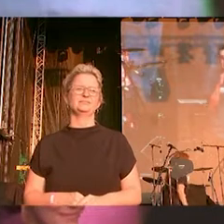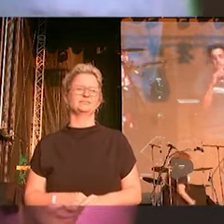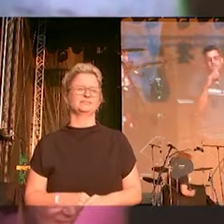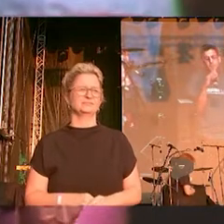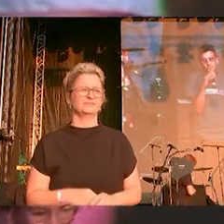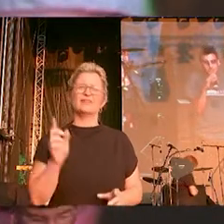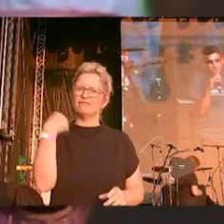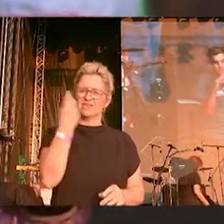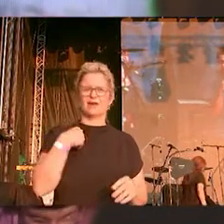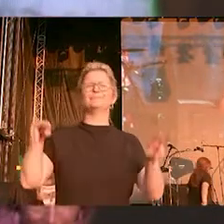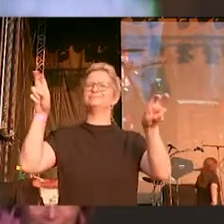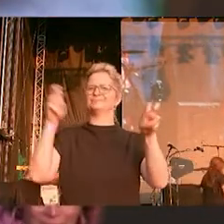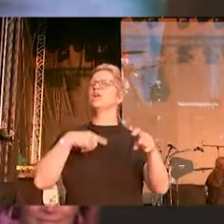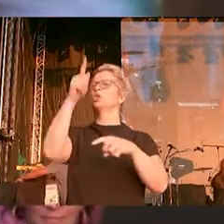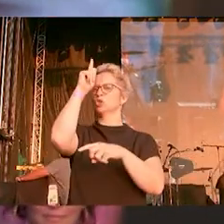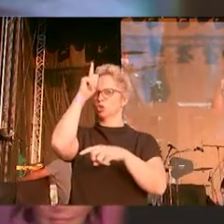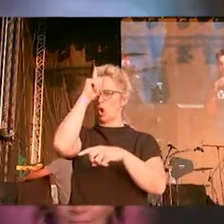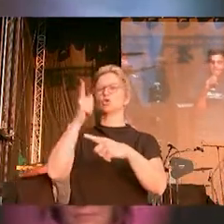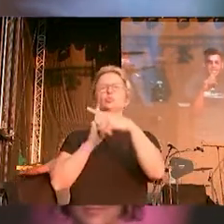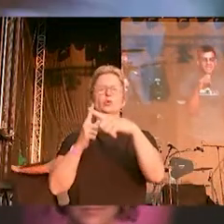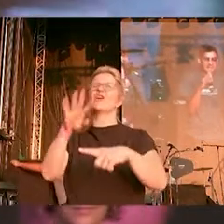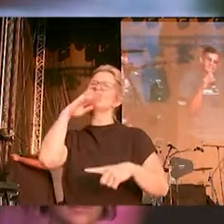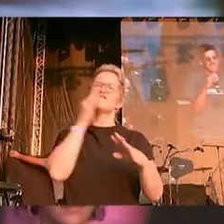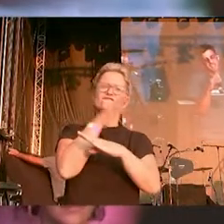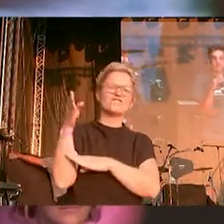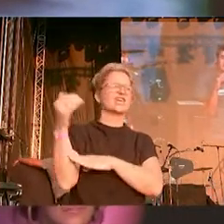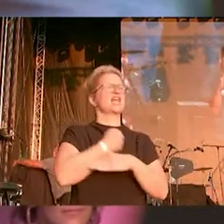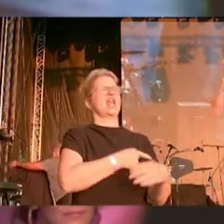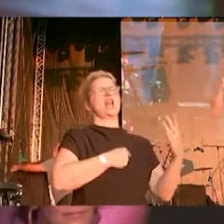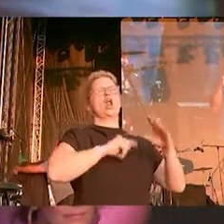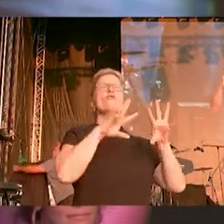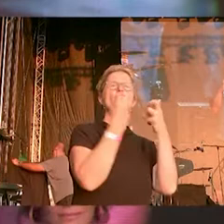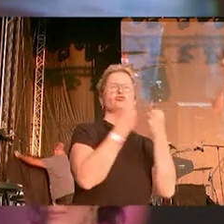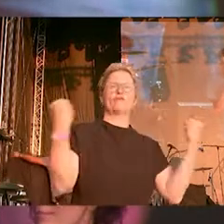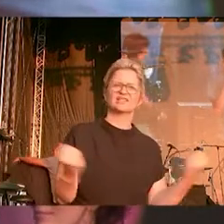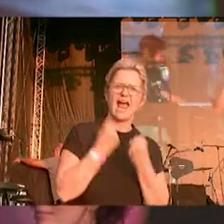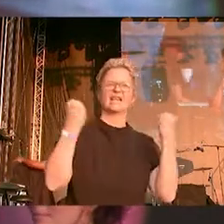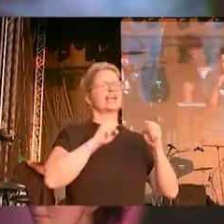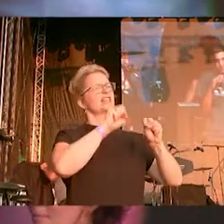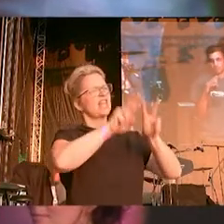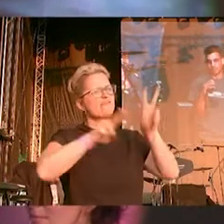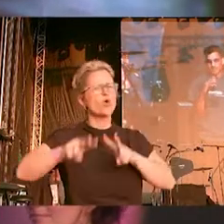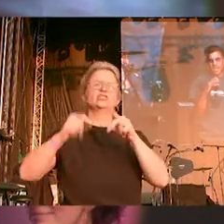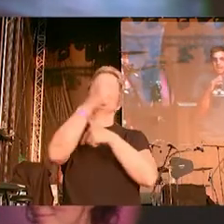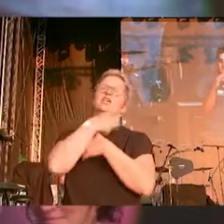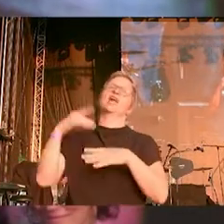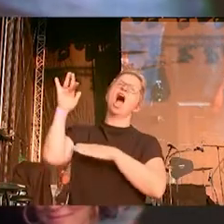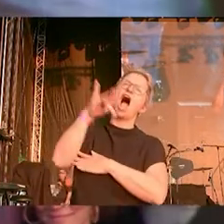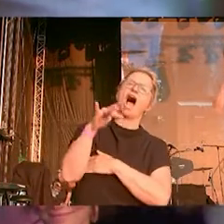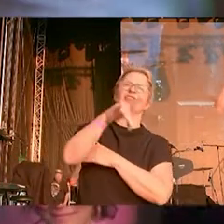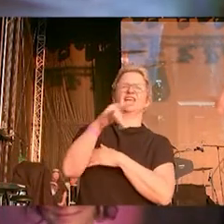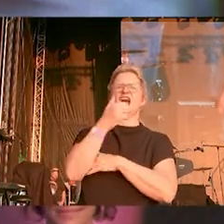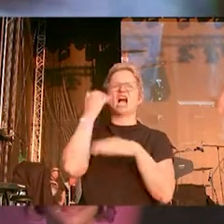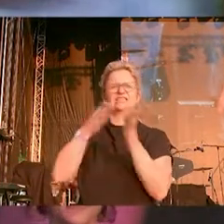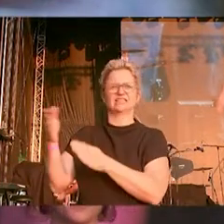Wir als Deutsch Plus machen ja viele Workshops, Trainings, Antirassismus, Diversity, alles pipapo. Aber eins will ich euch